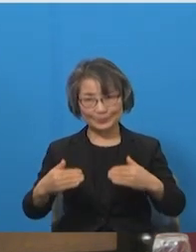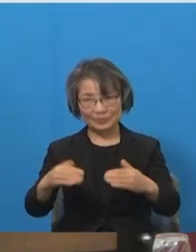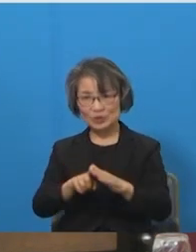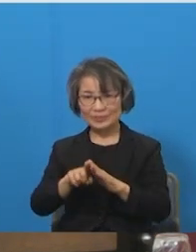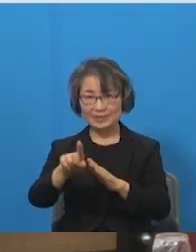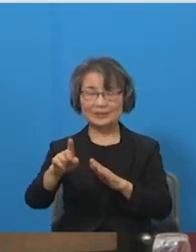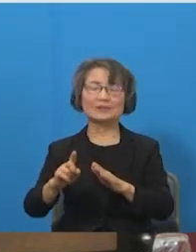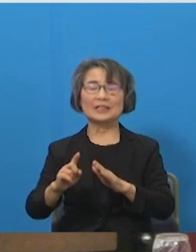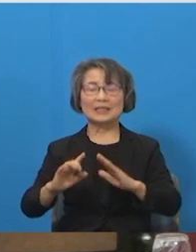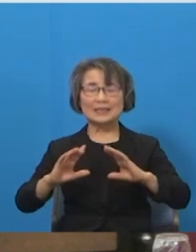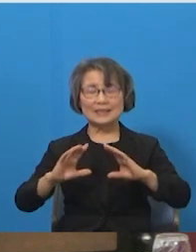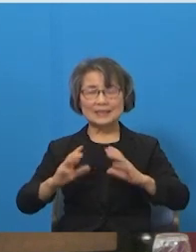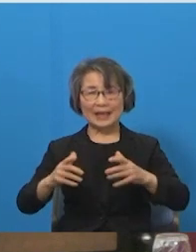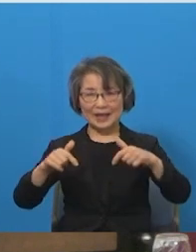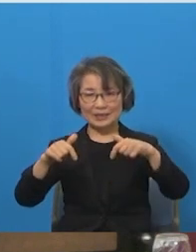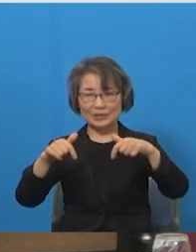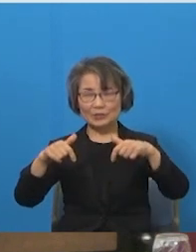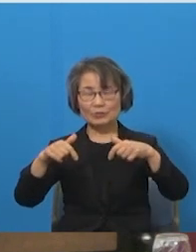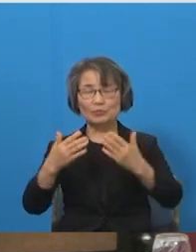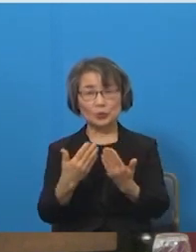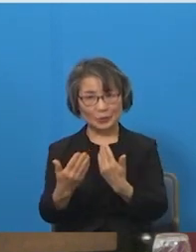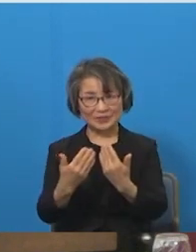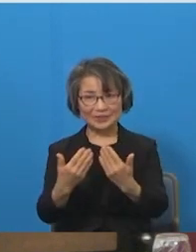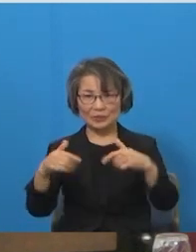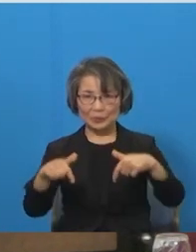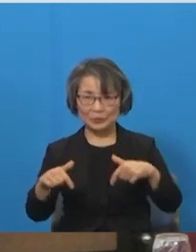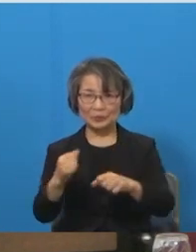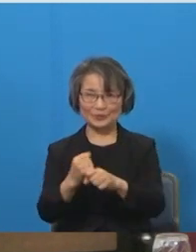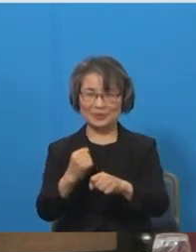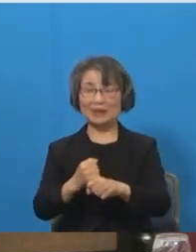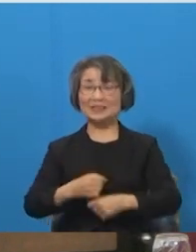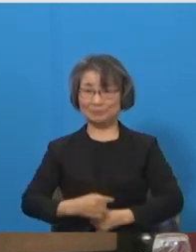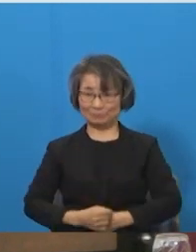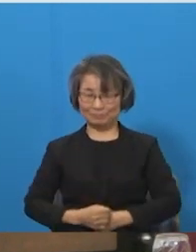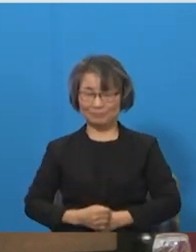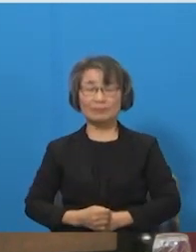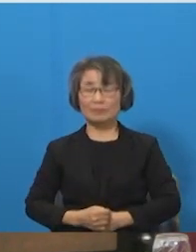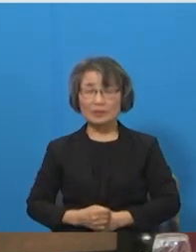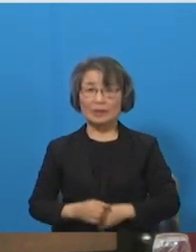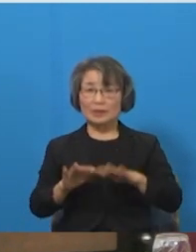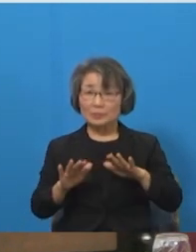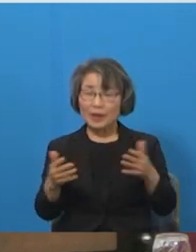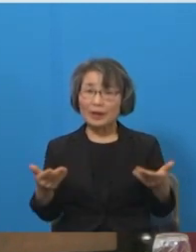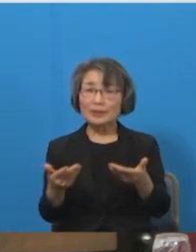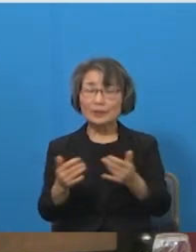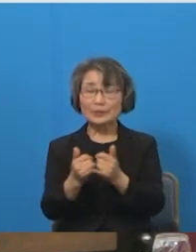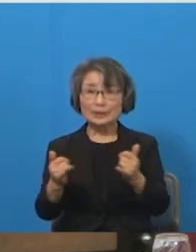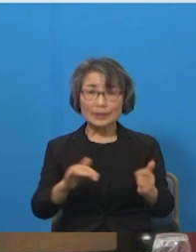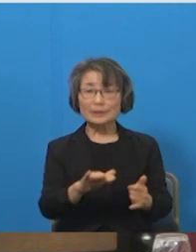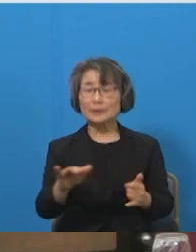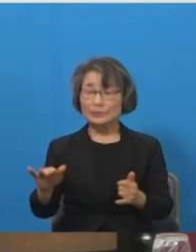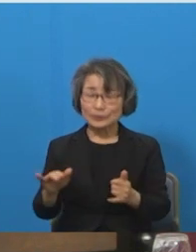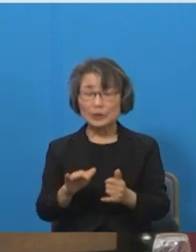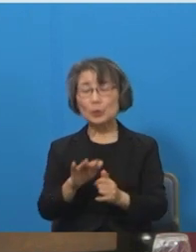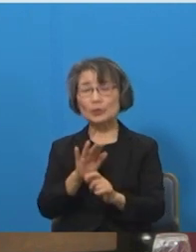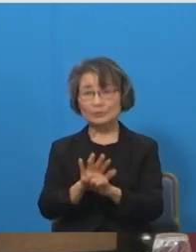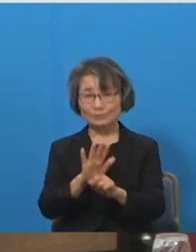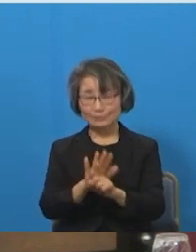都を実現してまいります。現役世代の支援に向けた取り組みについてでござい